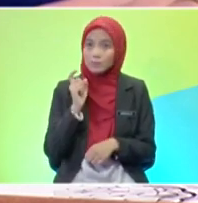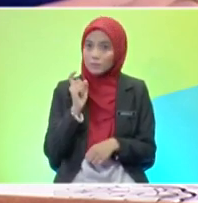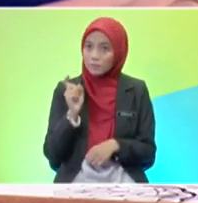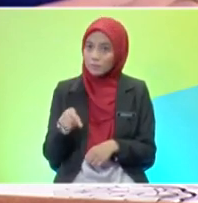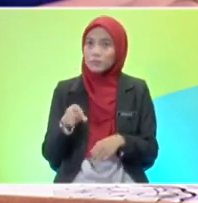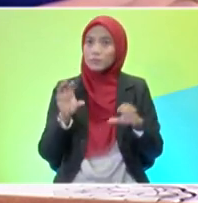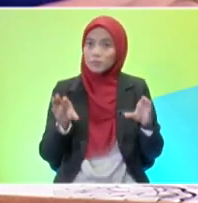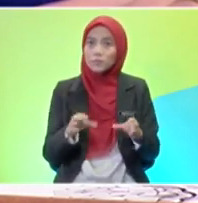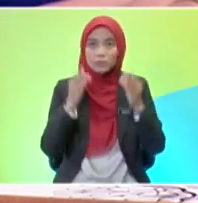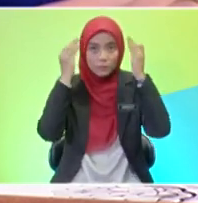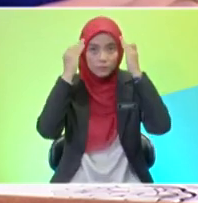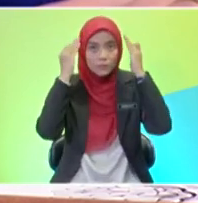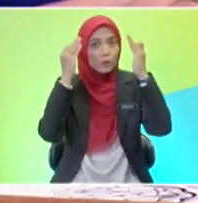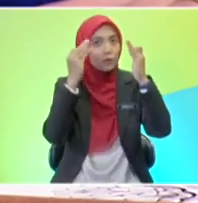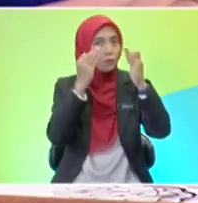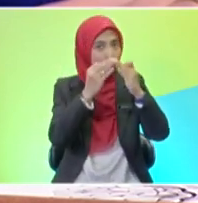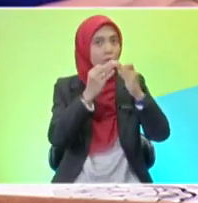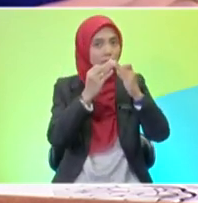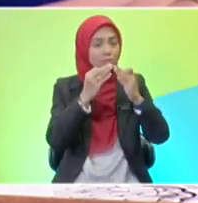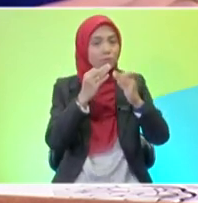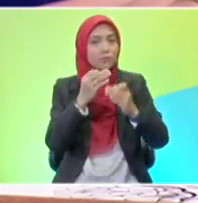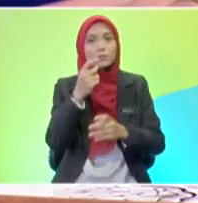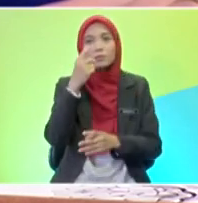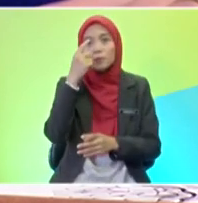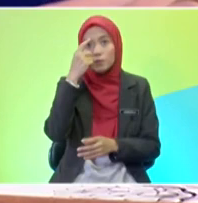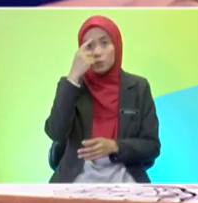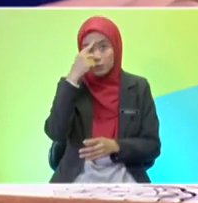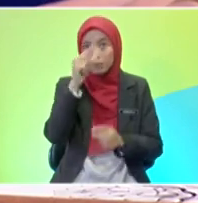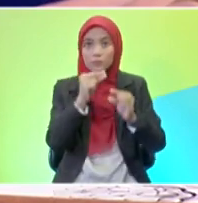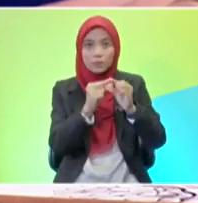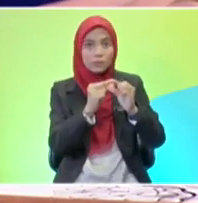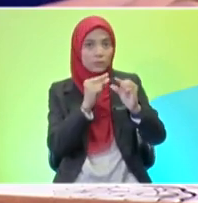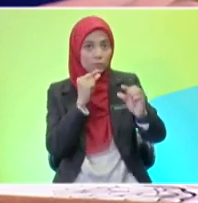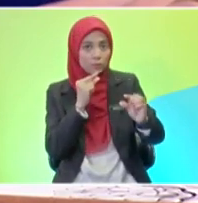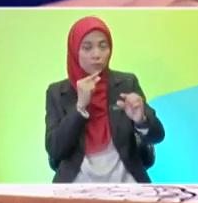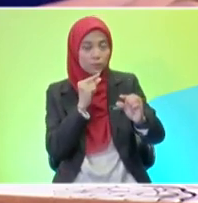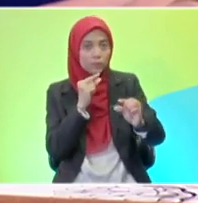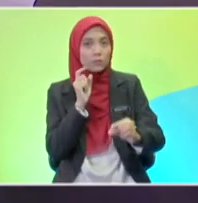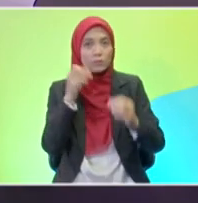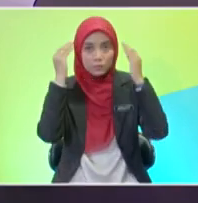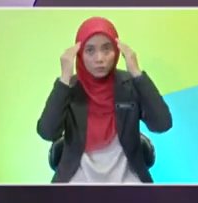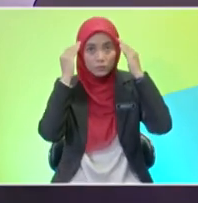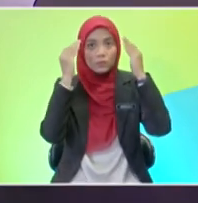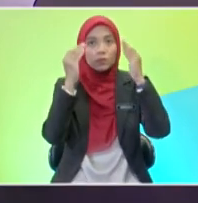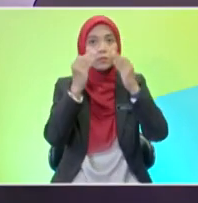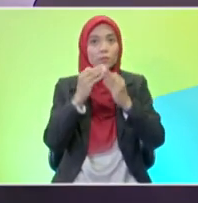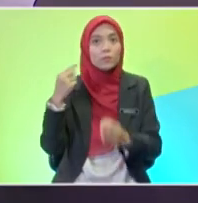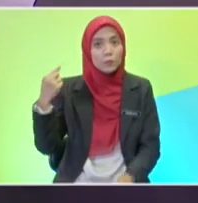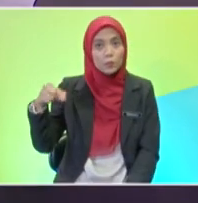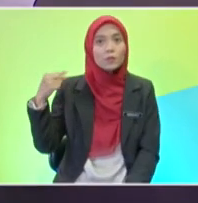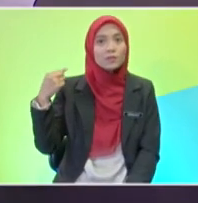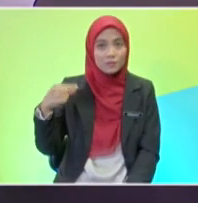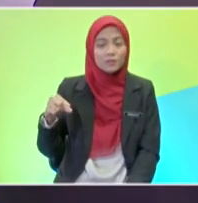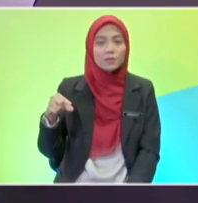betul ini untuk garis ini kita Panggil quality offline quality offline